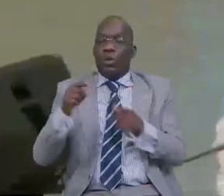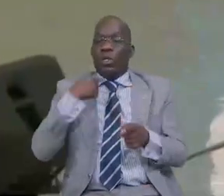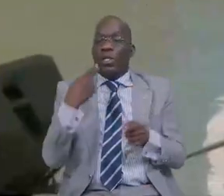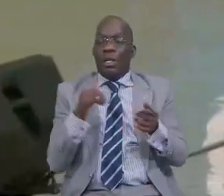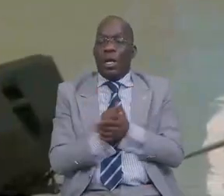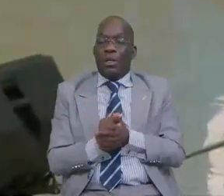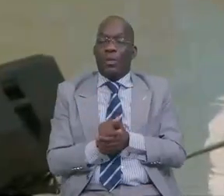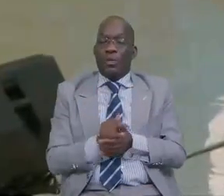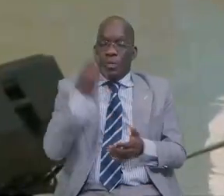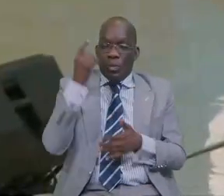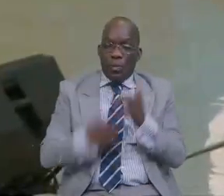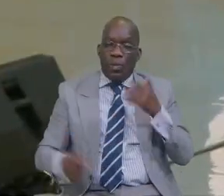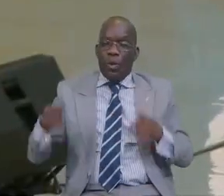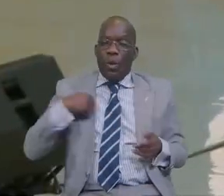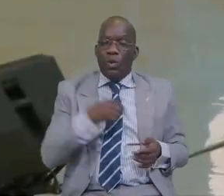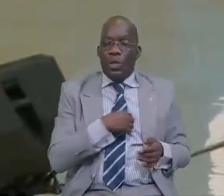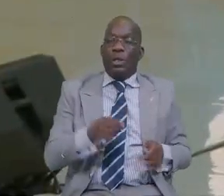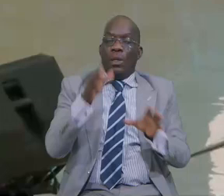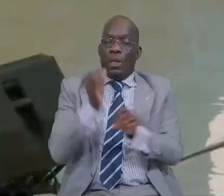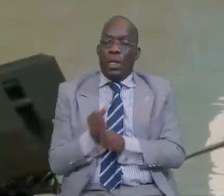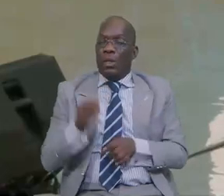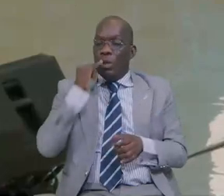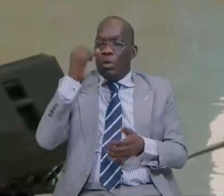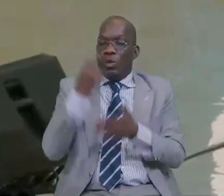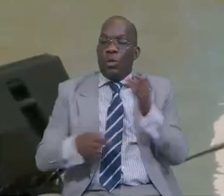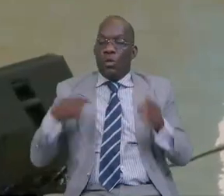cela, ce que nous avons eu, c'est ce que nous allons